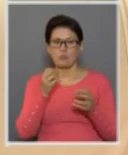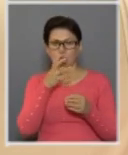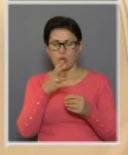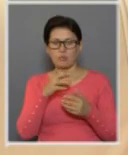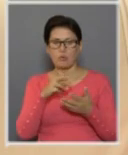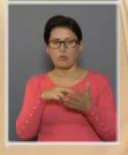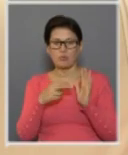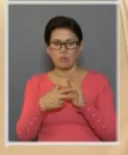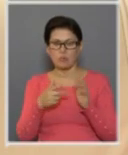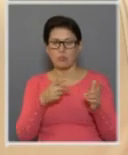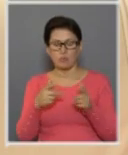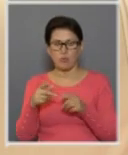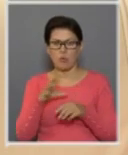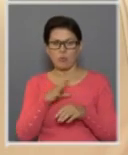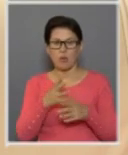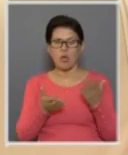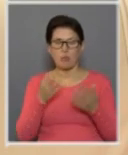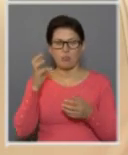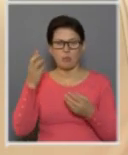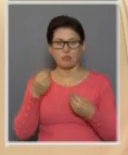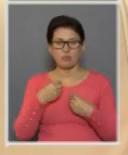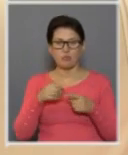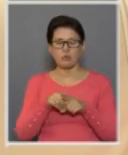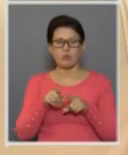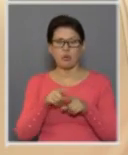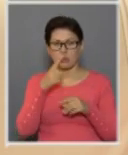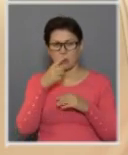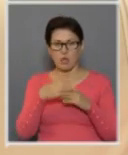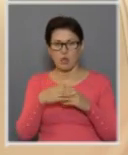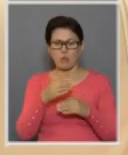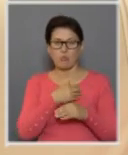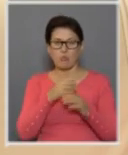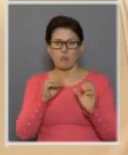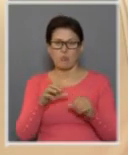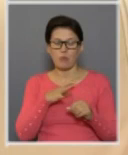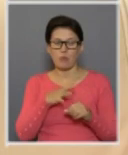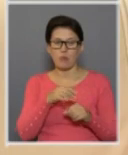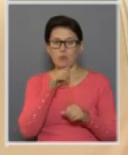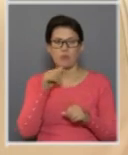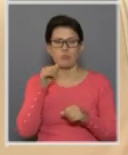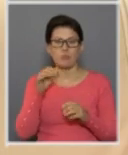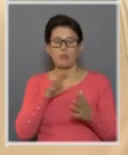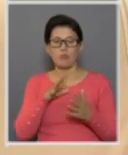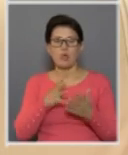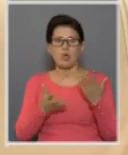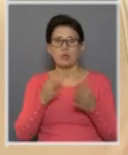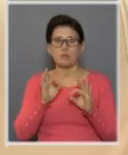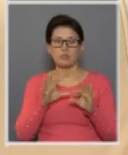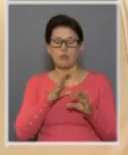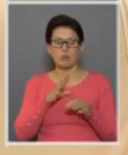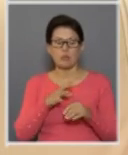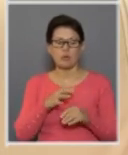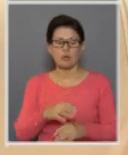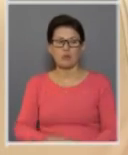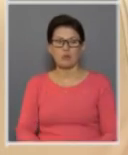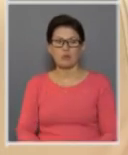дуэтке дайындалып жүрміз. Құдай қаласа, осы жақын арада шығып қалар олды. Құпия болмаса қандай ән Үміт? Сол